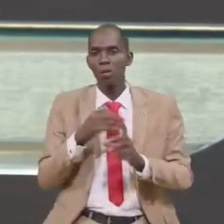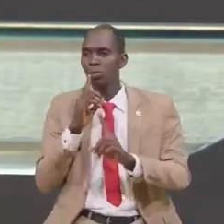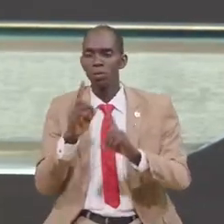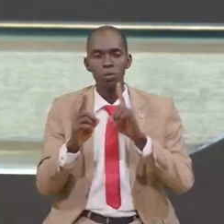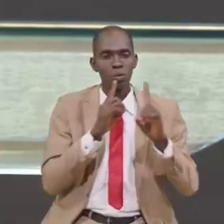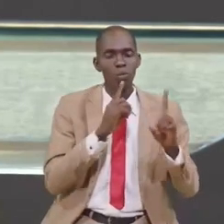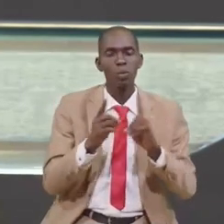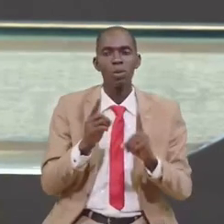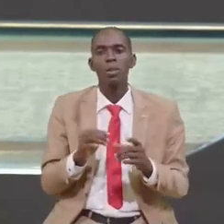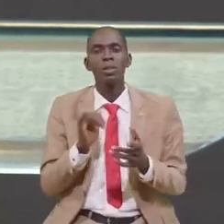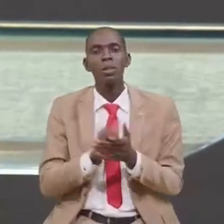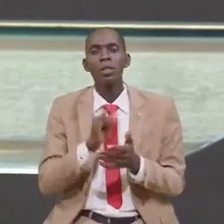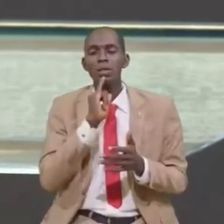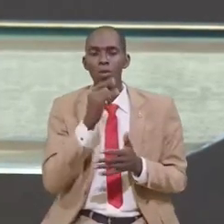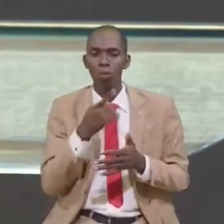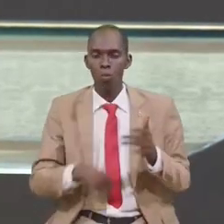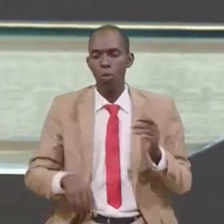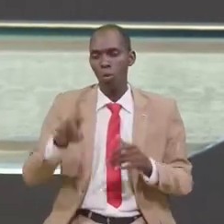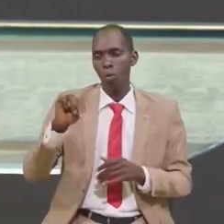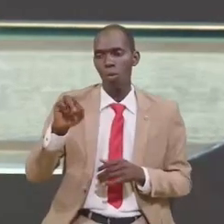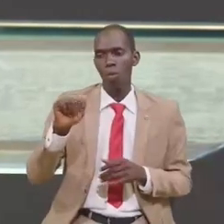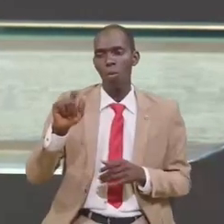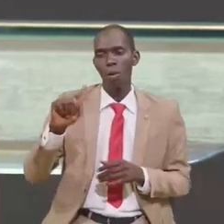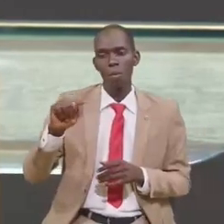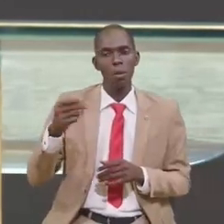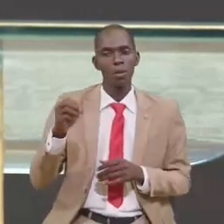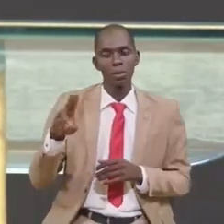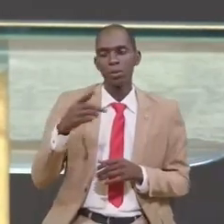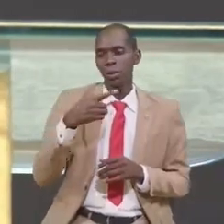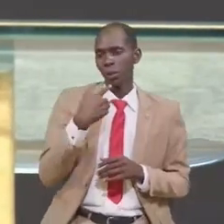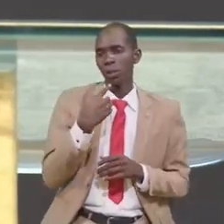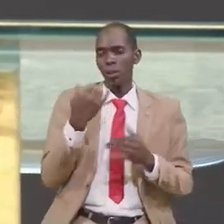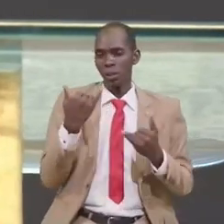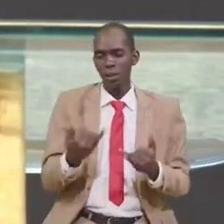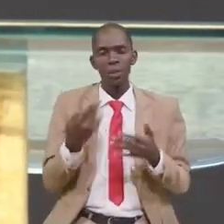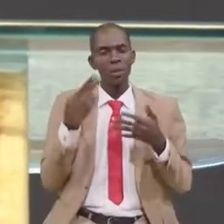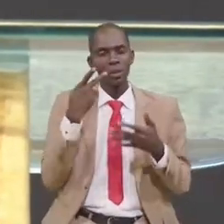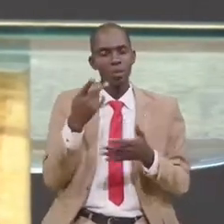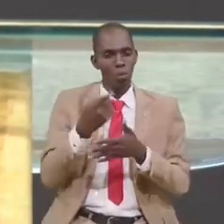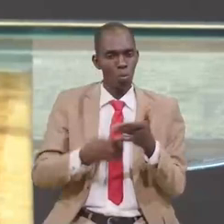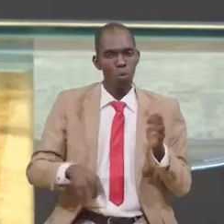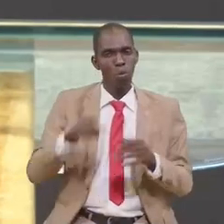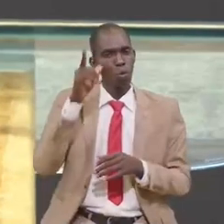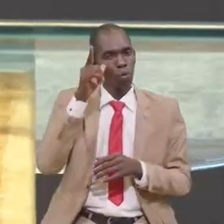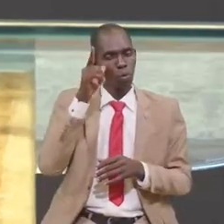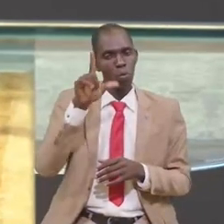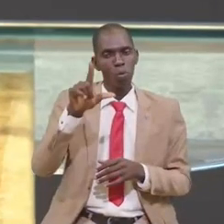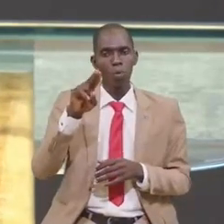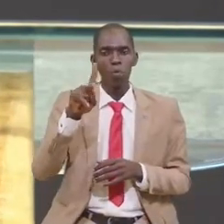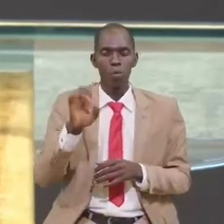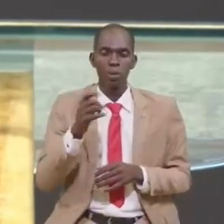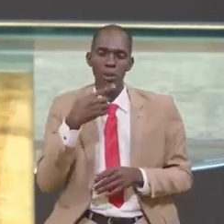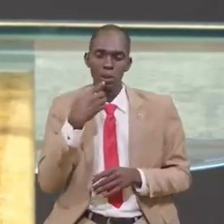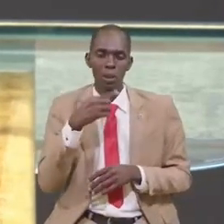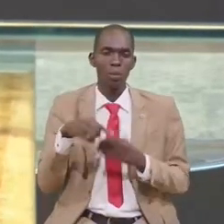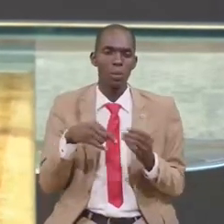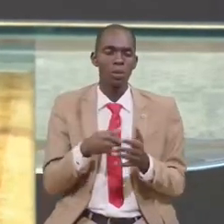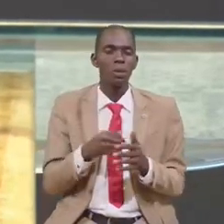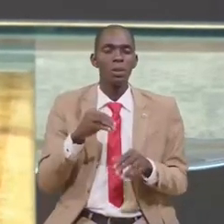Ça, c'est ce que Matthieu a dit. Voyons ce que Luc nous dit. Luc chapitre